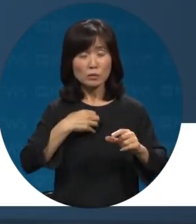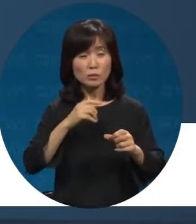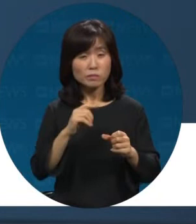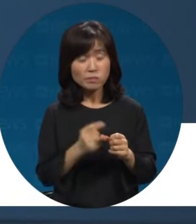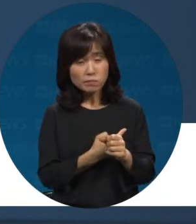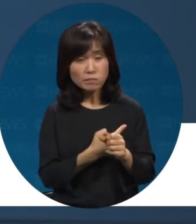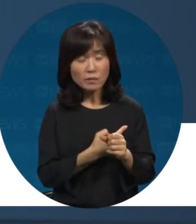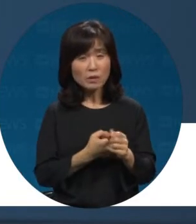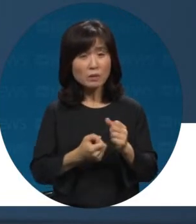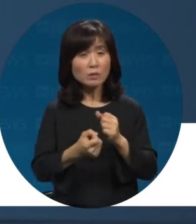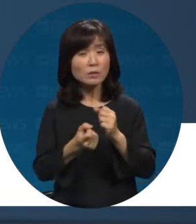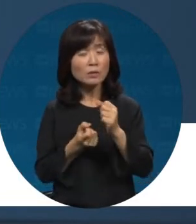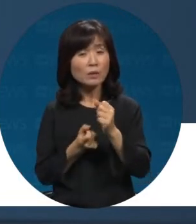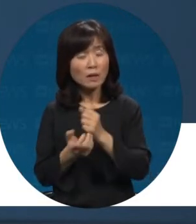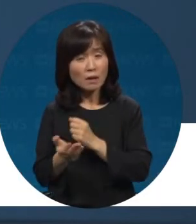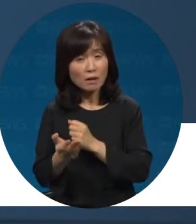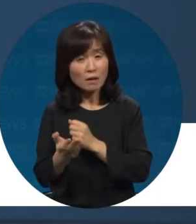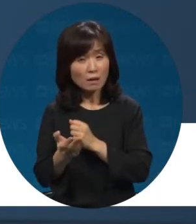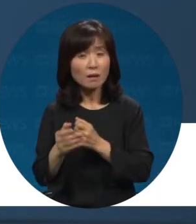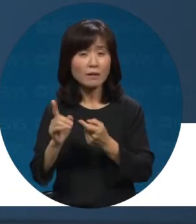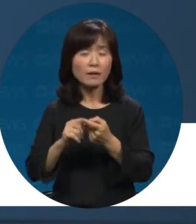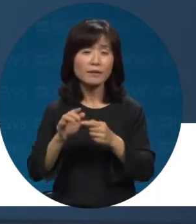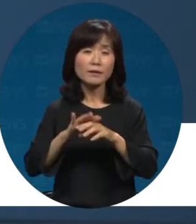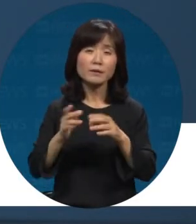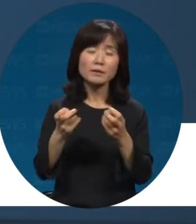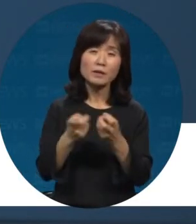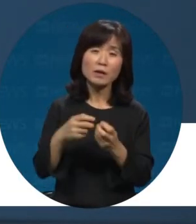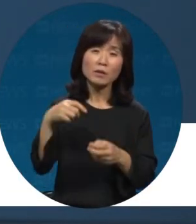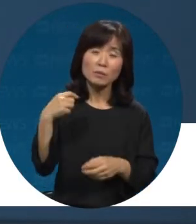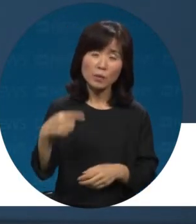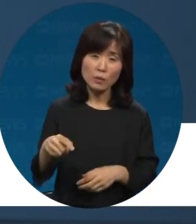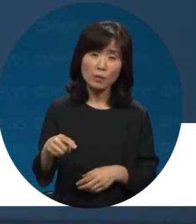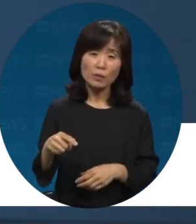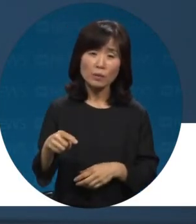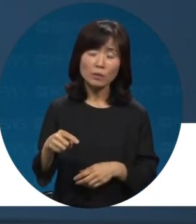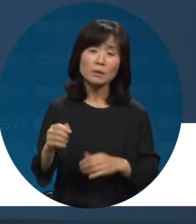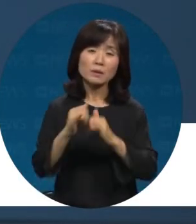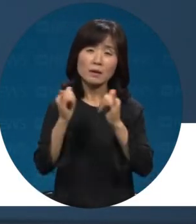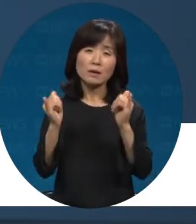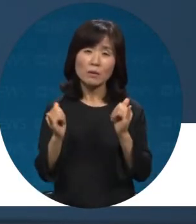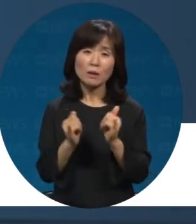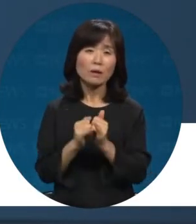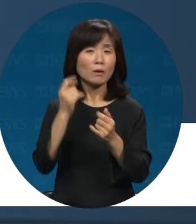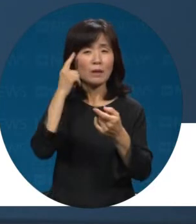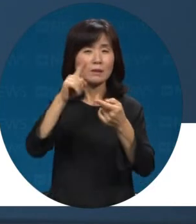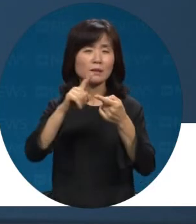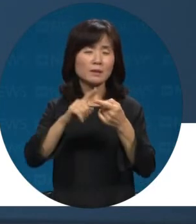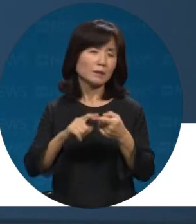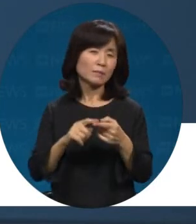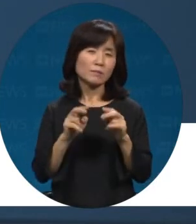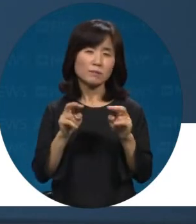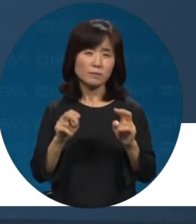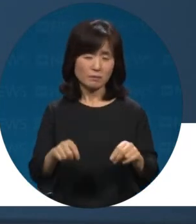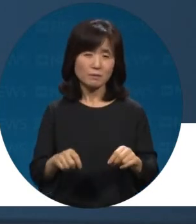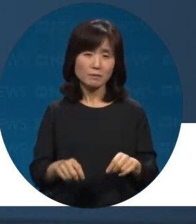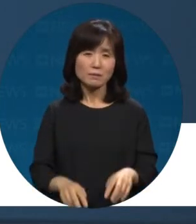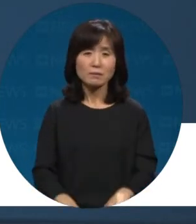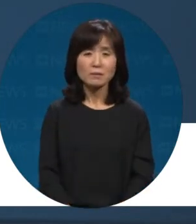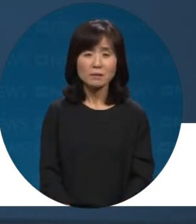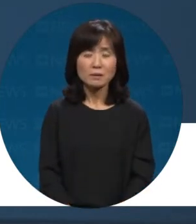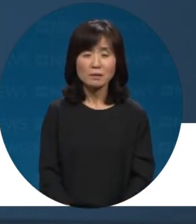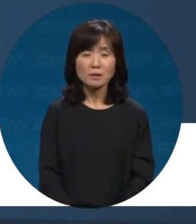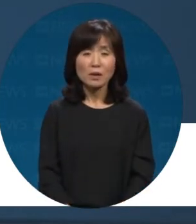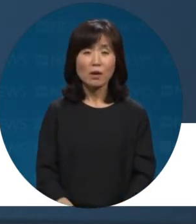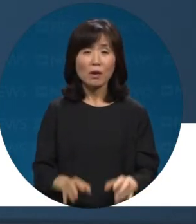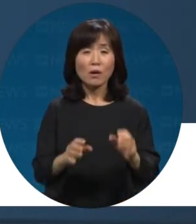더 영향을 받을지 또 이에 대한 대책이 어때야 되는지 사실 우리 사회가 아직은 큰 관심이 없는 거 같습니다 또